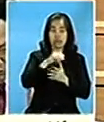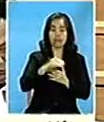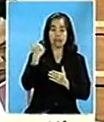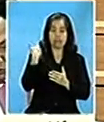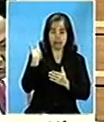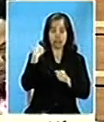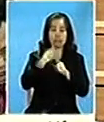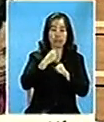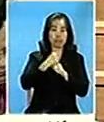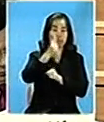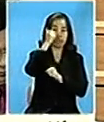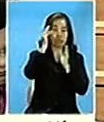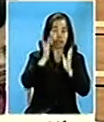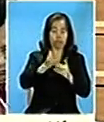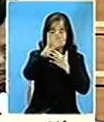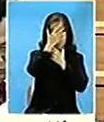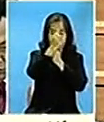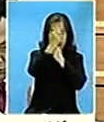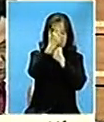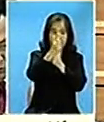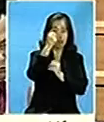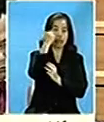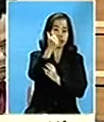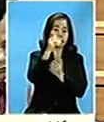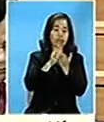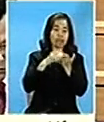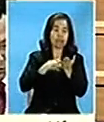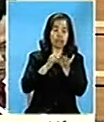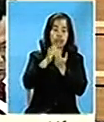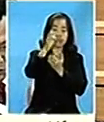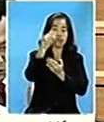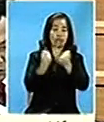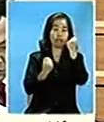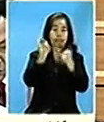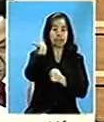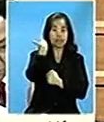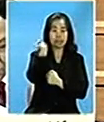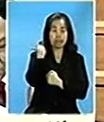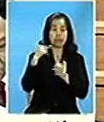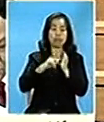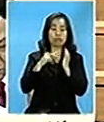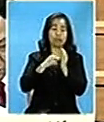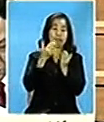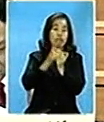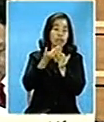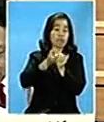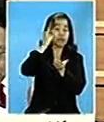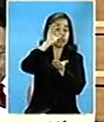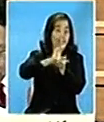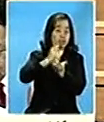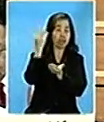การตอบรับที่ดีมากจากสังคมเป็นเหตุให้วงเงินงบประมาณที่เคยตั้งไ